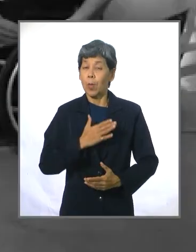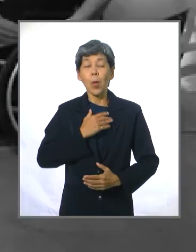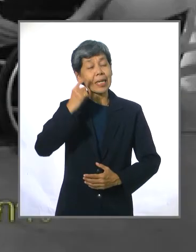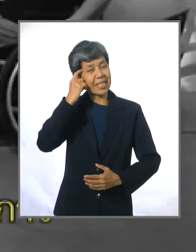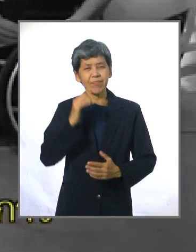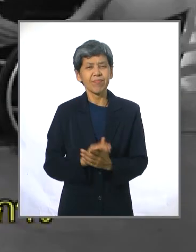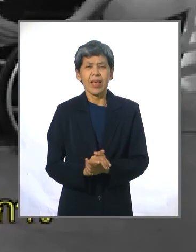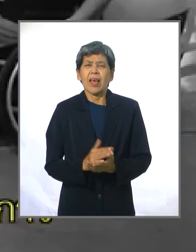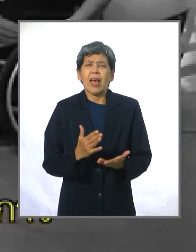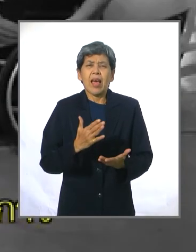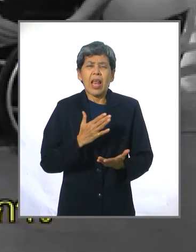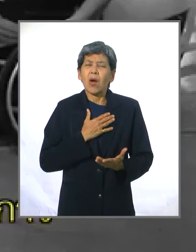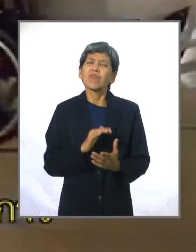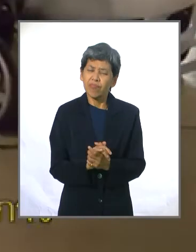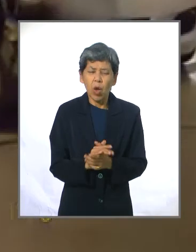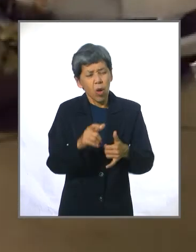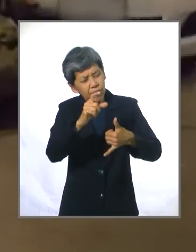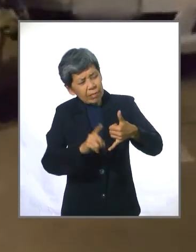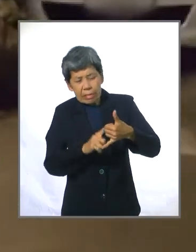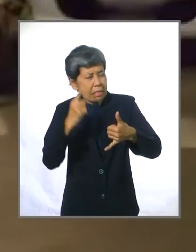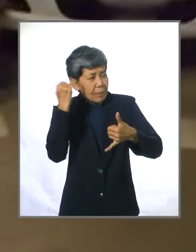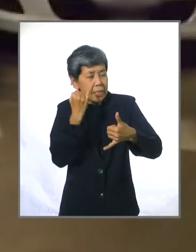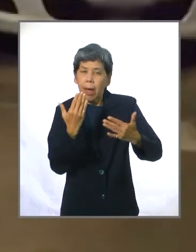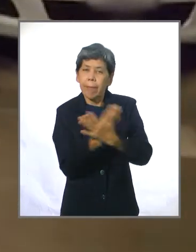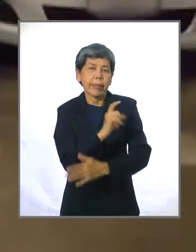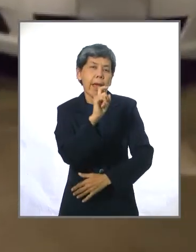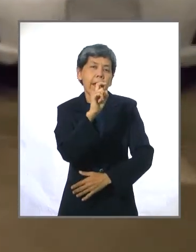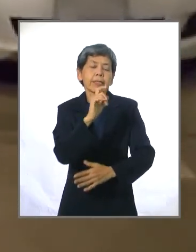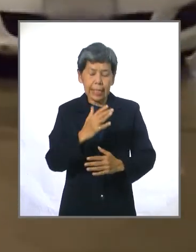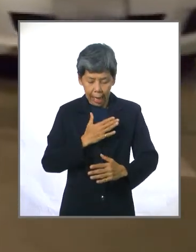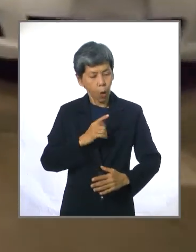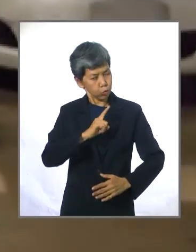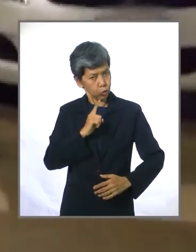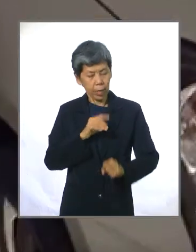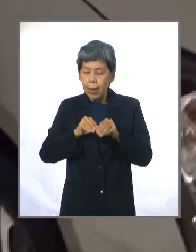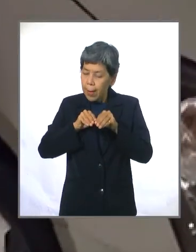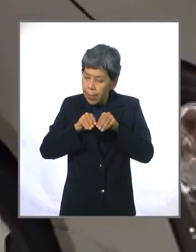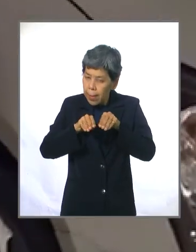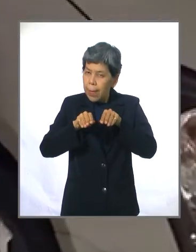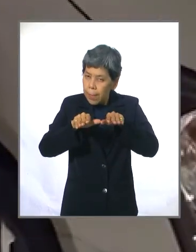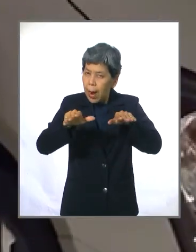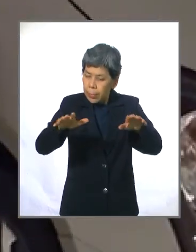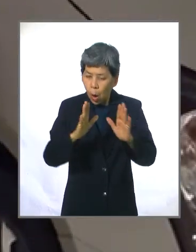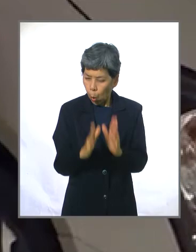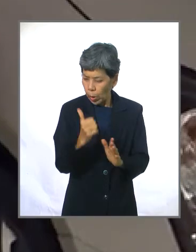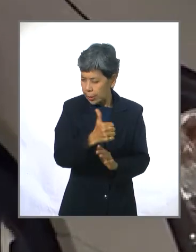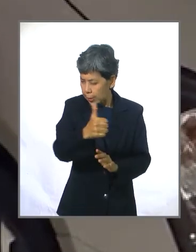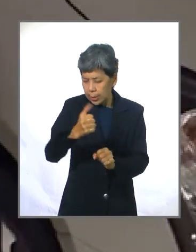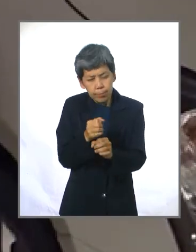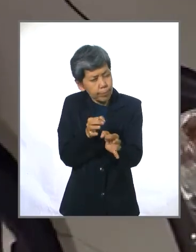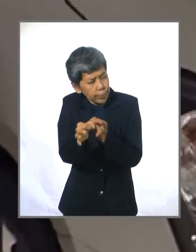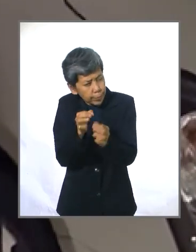สามารถเข้าถึงและใช้ประโยชน์จากรายการนี้ได้เรียนรู้เพื่อสร้างเจตคติที่ดีและสร้างสรรค์ต่อคนพิการ